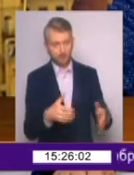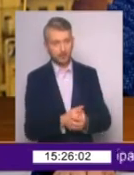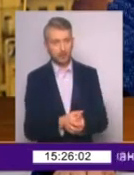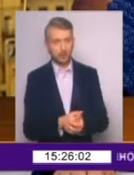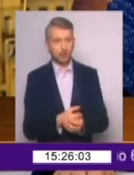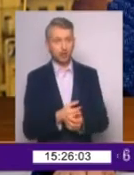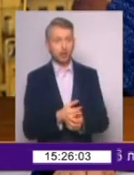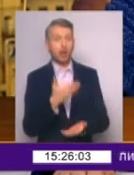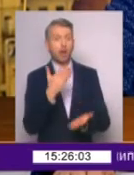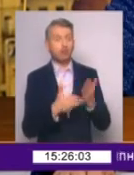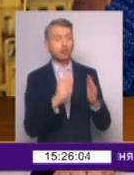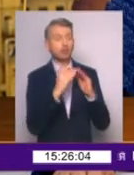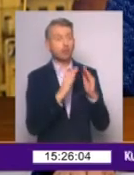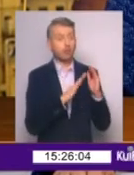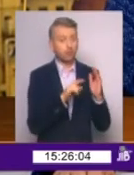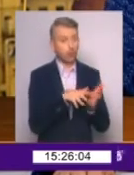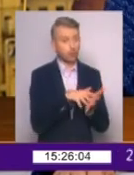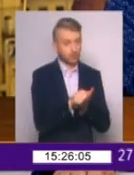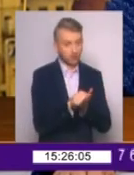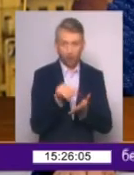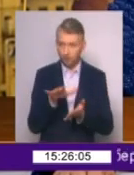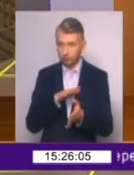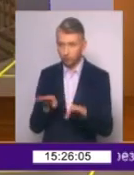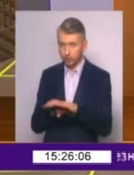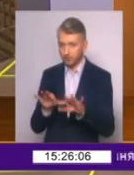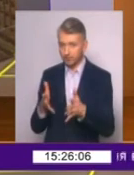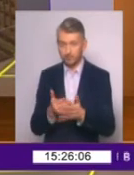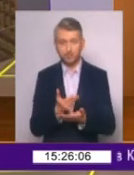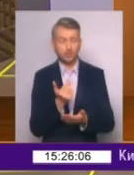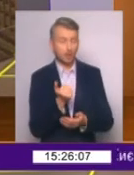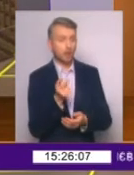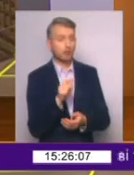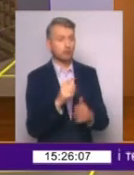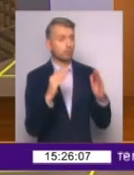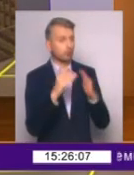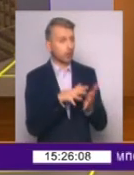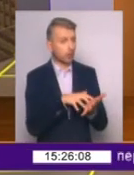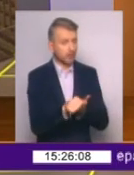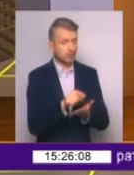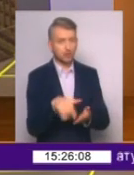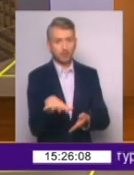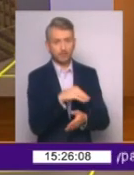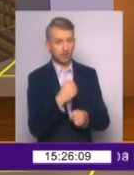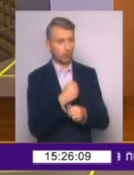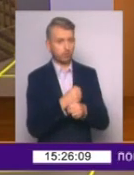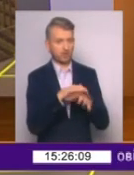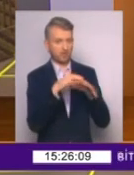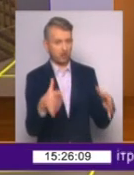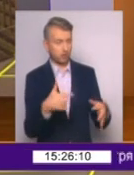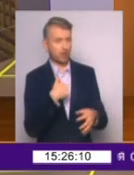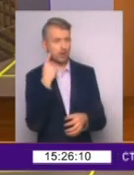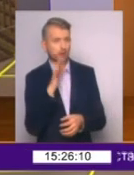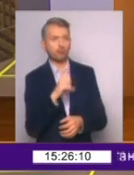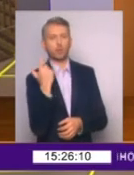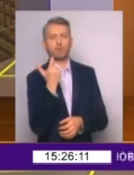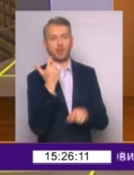його знесли, тому... У вас була така подібна історія, так? Да, тому якраз от будинок знесли, там всі створили свалку. Я не думаю, що це якраз власник